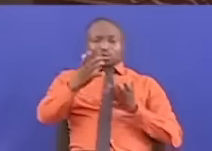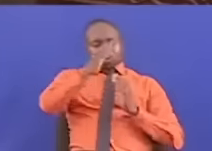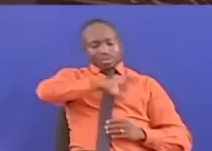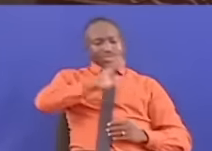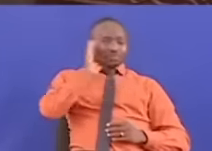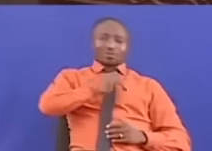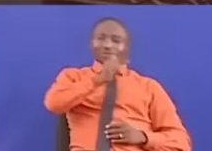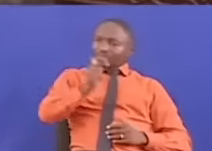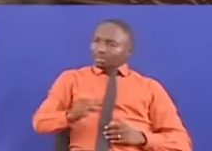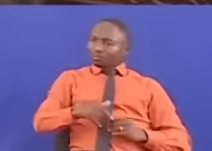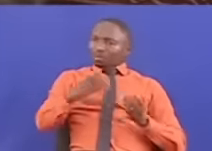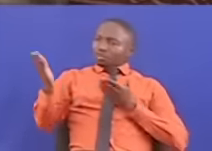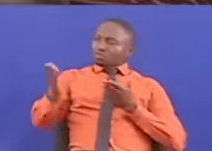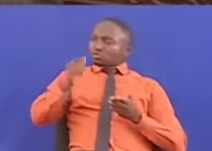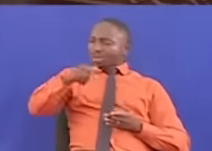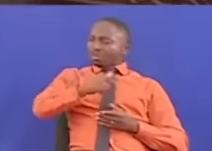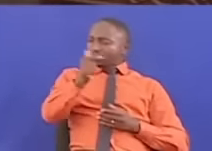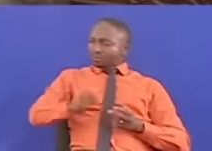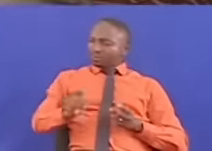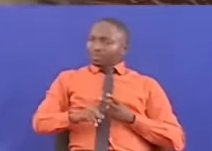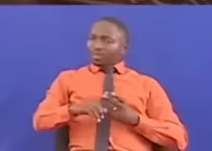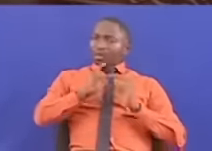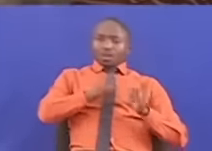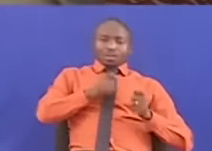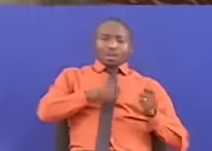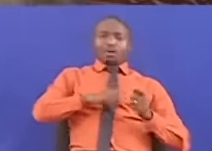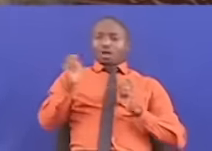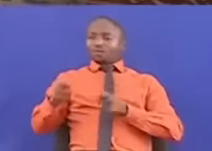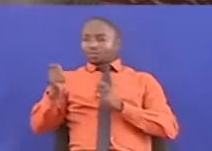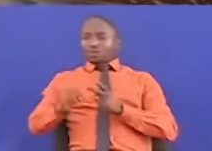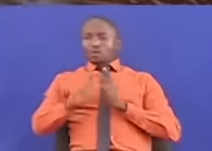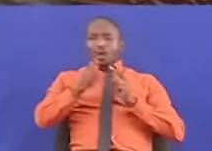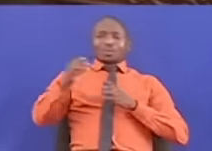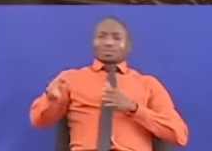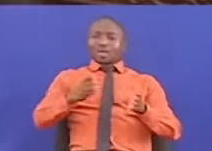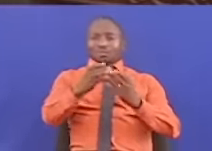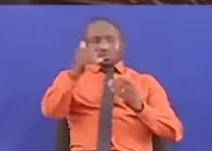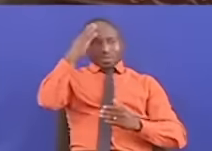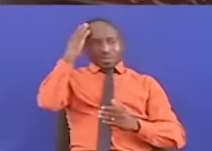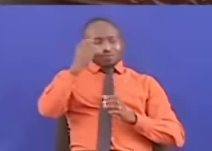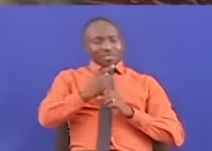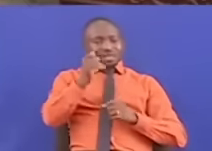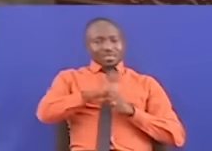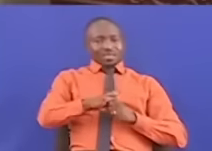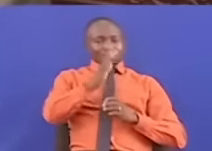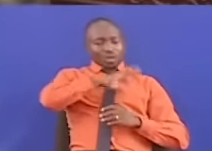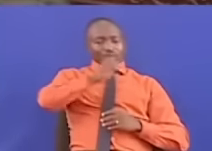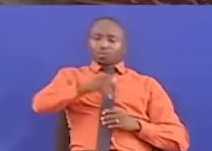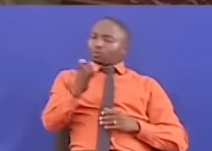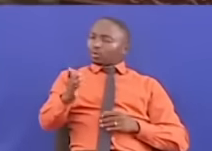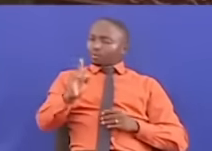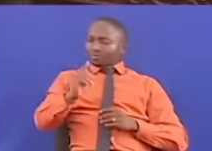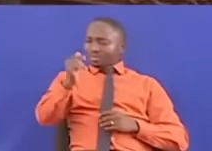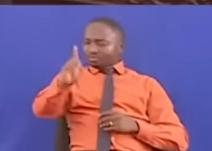watania wesh waji wakim wafi na wako mta kwa sau serali fedha ningi ya kui watu hao